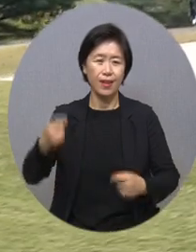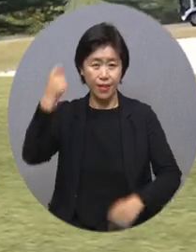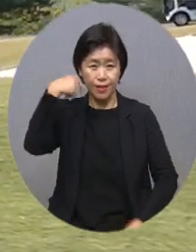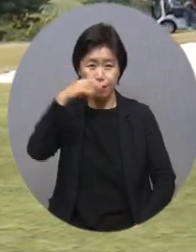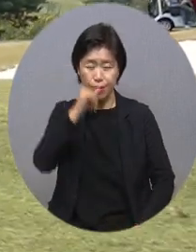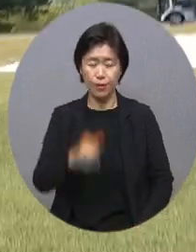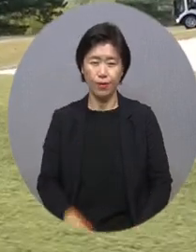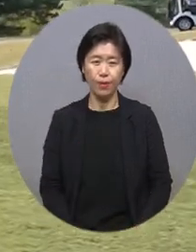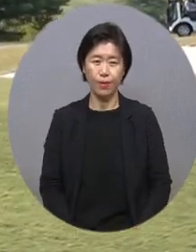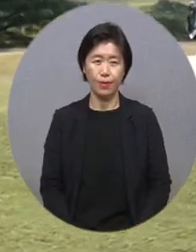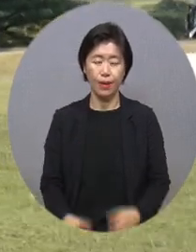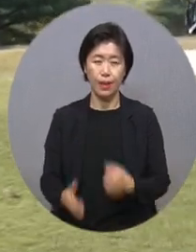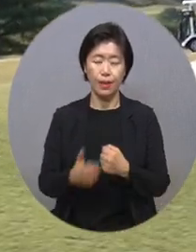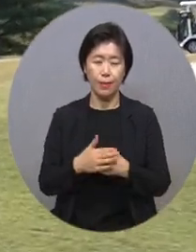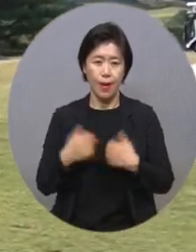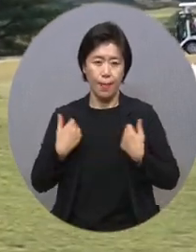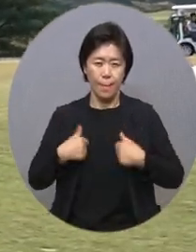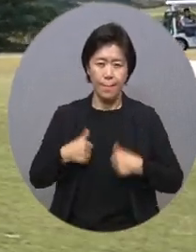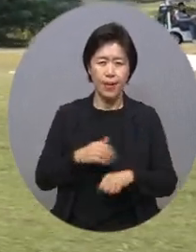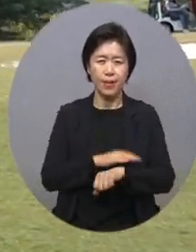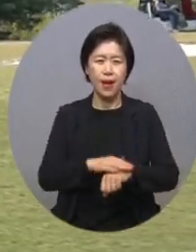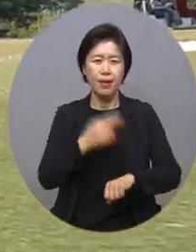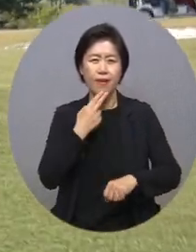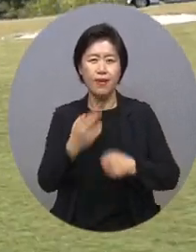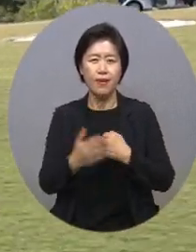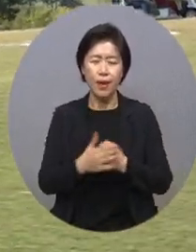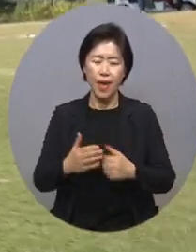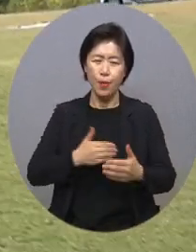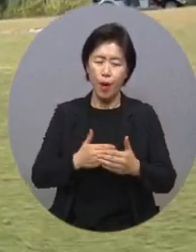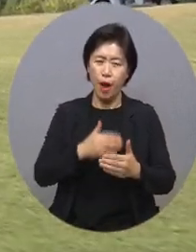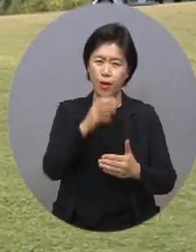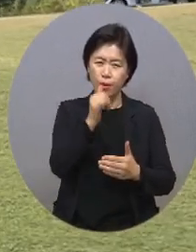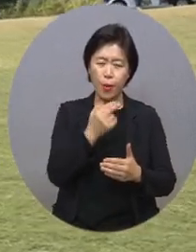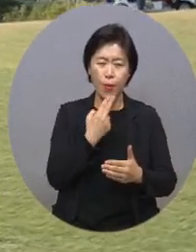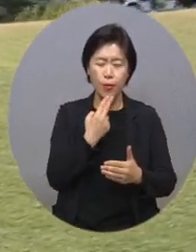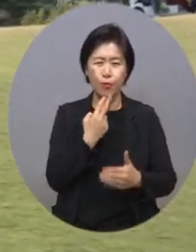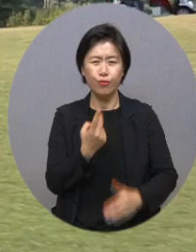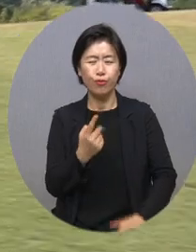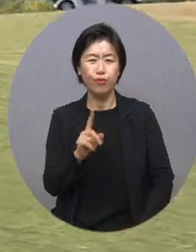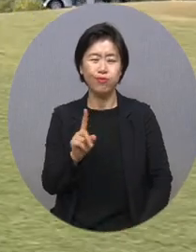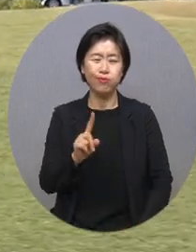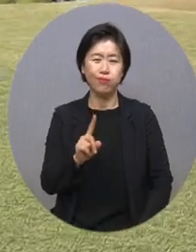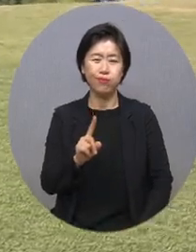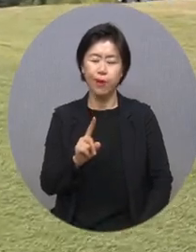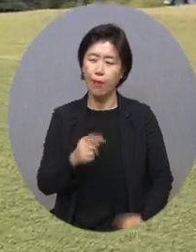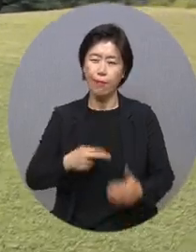골프를 치는 것 같지 않기도 하고 뭔가 긴장감이 있는 듯 없는 듯 하기도 하고